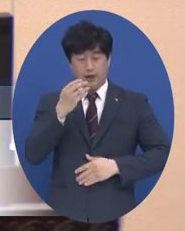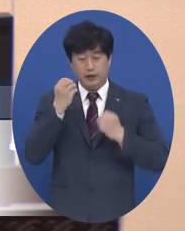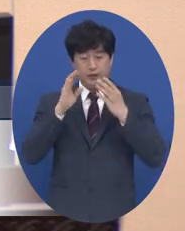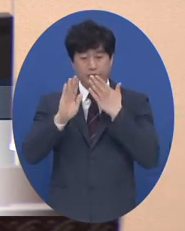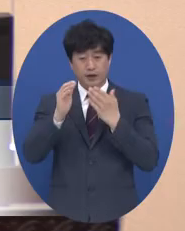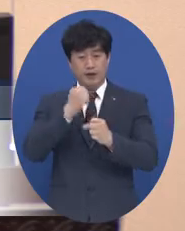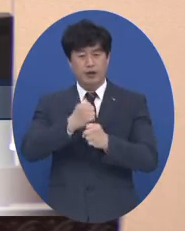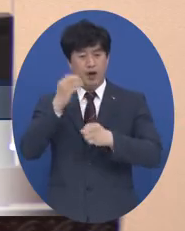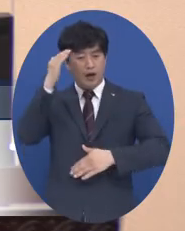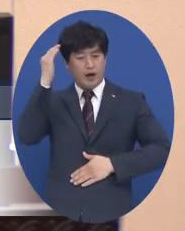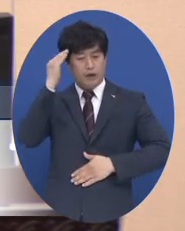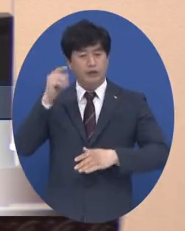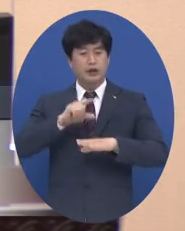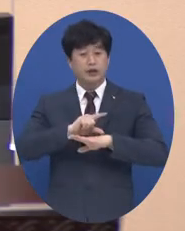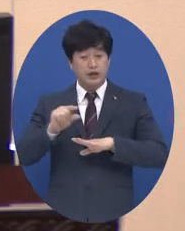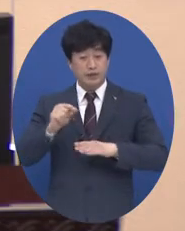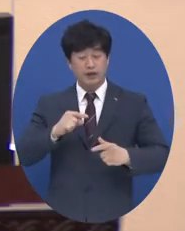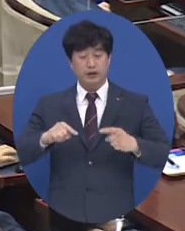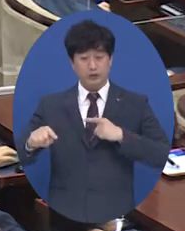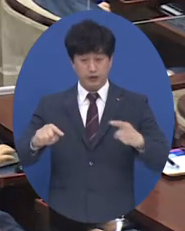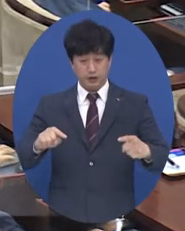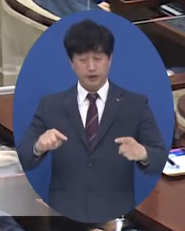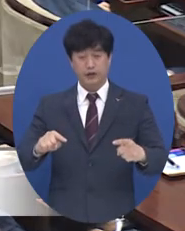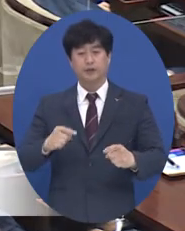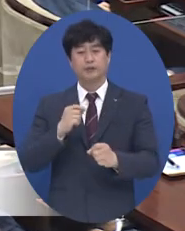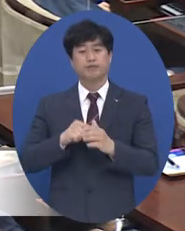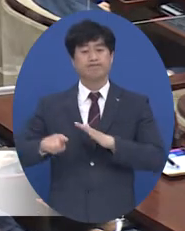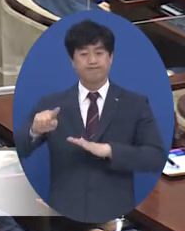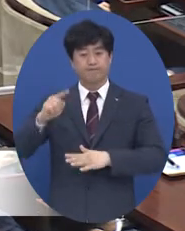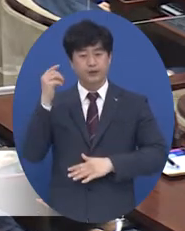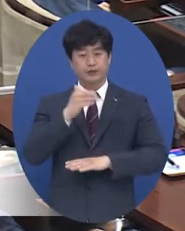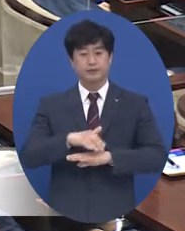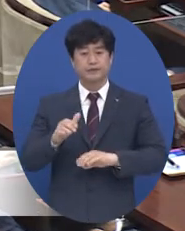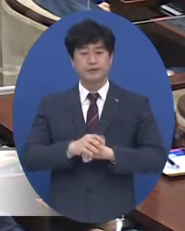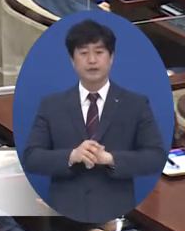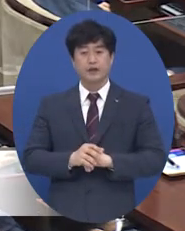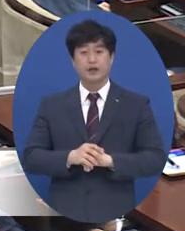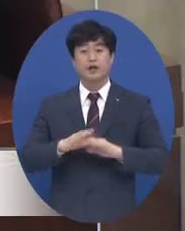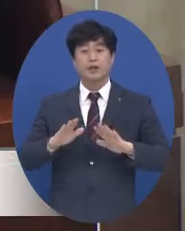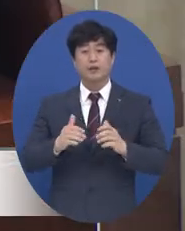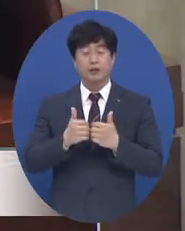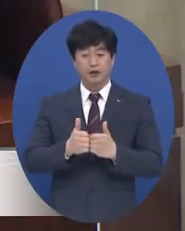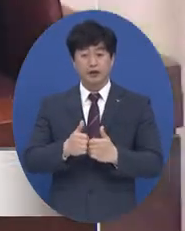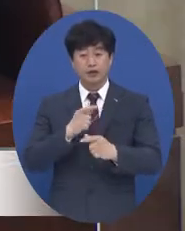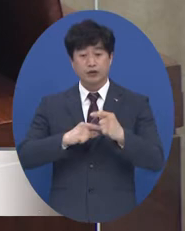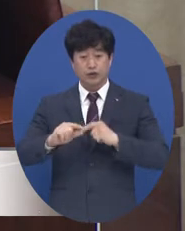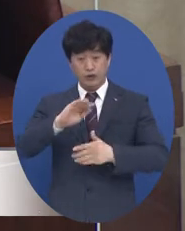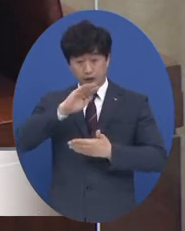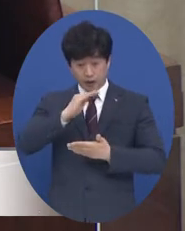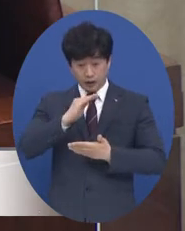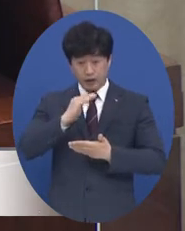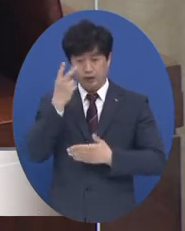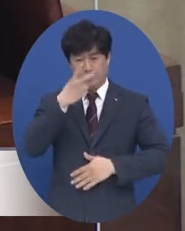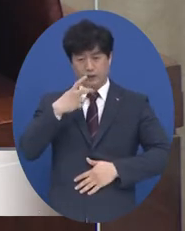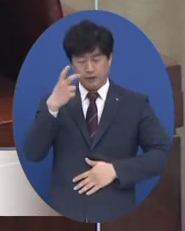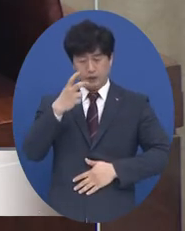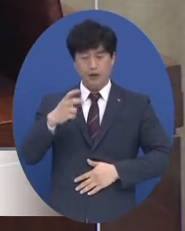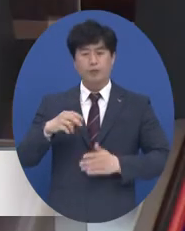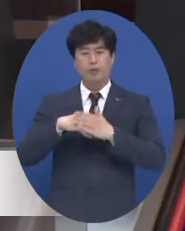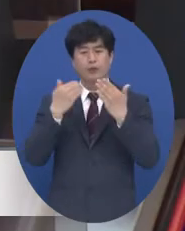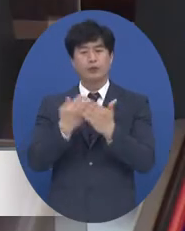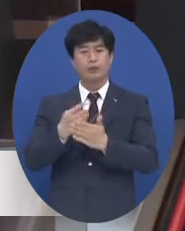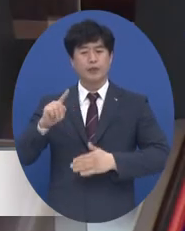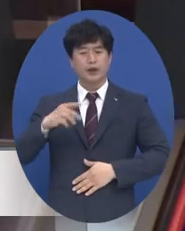재방 자취를 선도해 라고 하겠습니다 이번 임시 에서는 경기도의 추가경정 예산안 심의를 비롯해 충